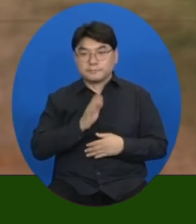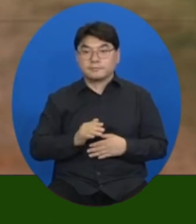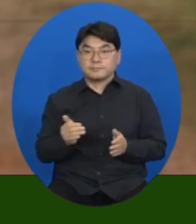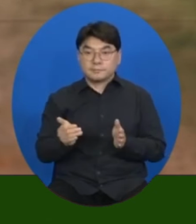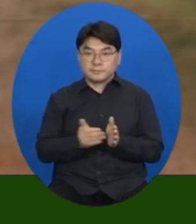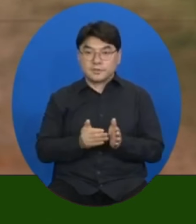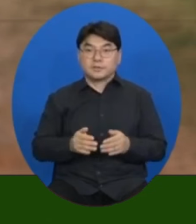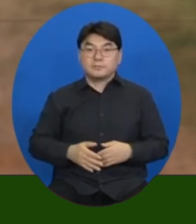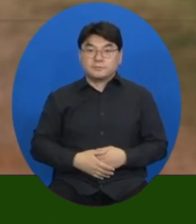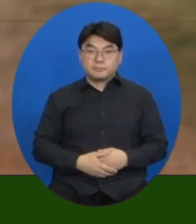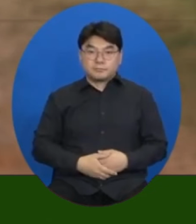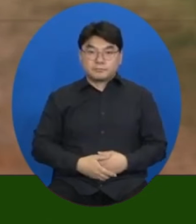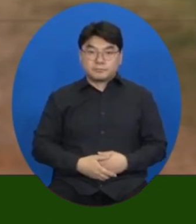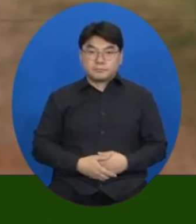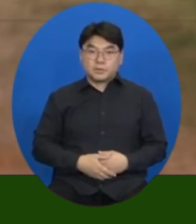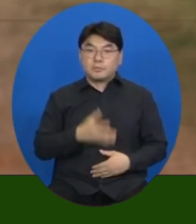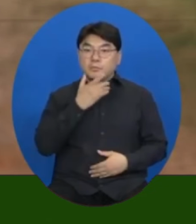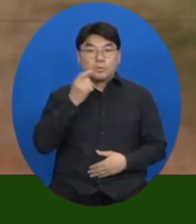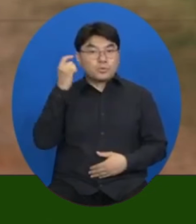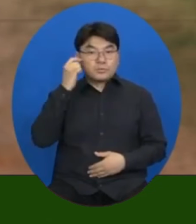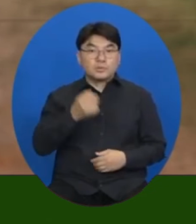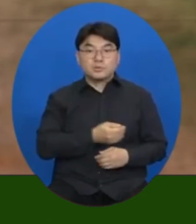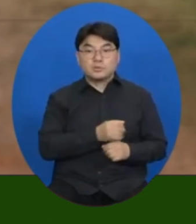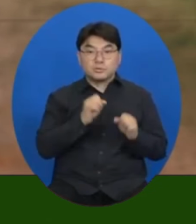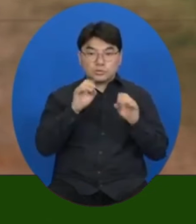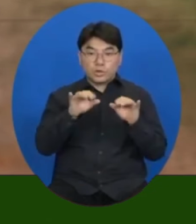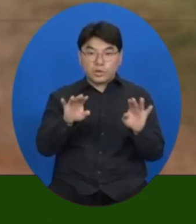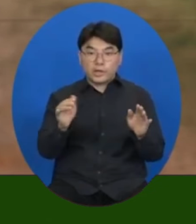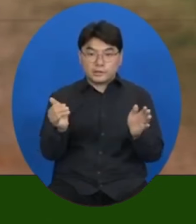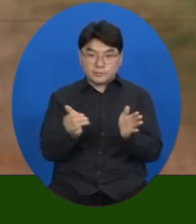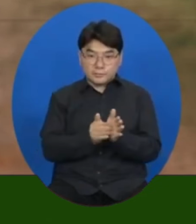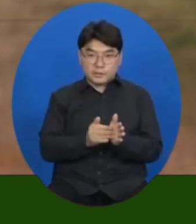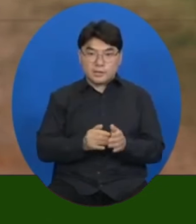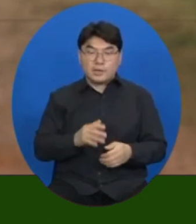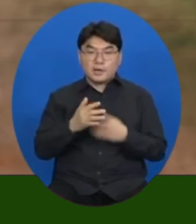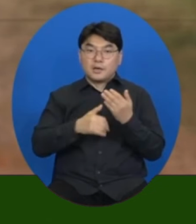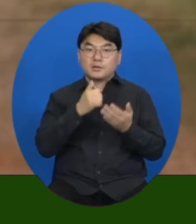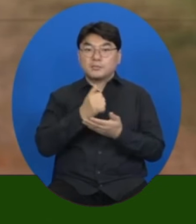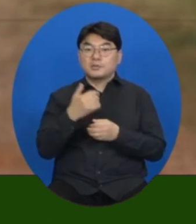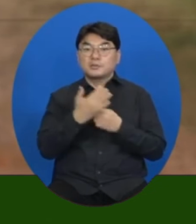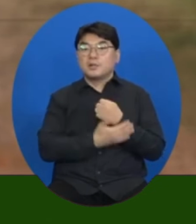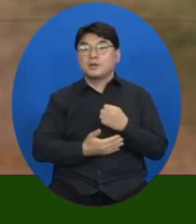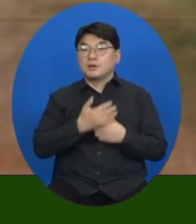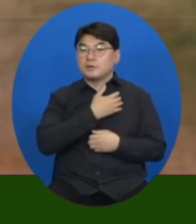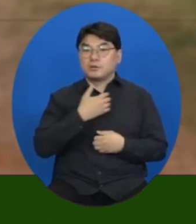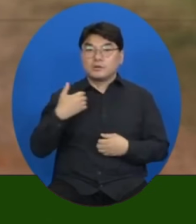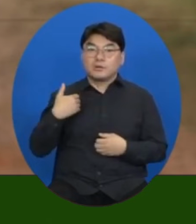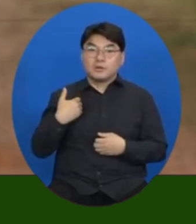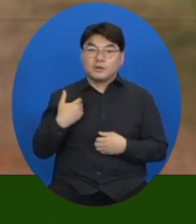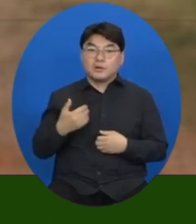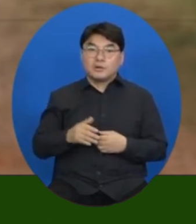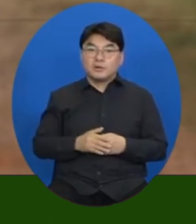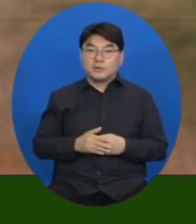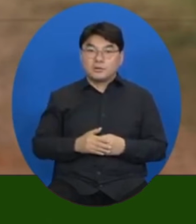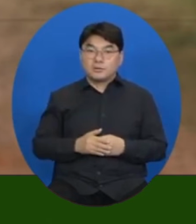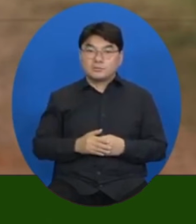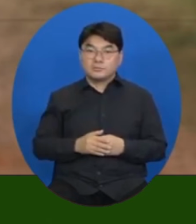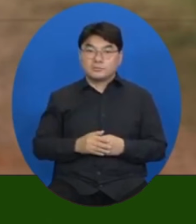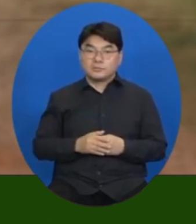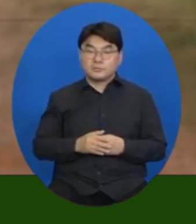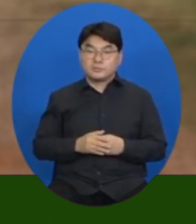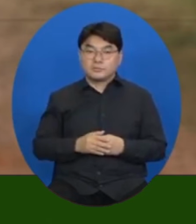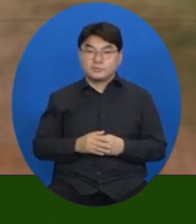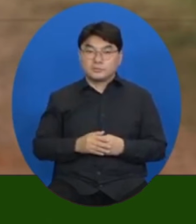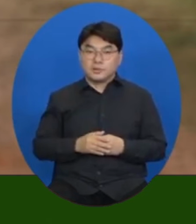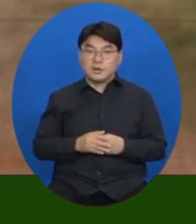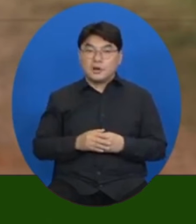뿐이었습니다 그 이렇게 복음을 전한 거예요 하나님의 은혜가 우리에게 족하고 그의 능력이 우리의 연약함 가운데 온전하여진다 고린도후서 12장 9절